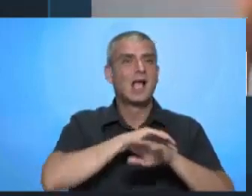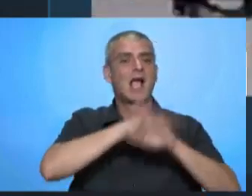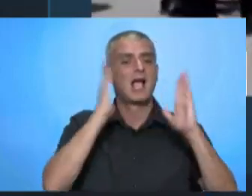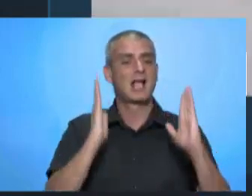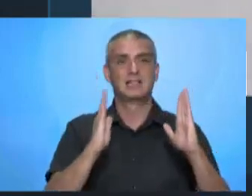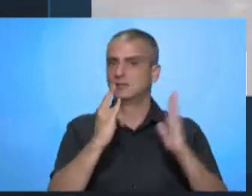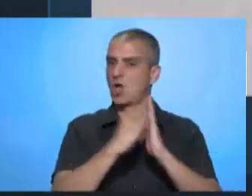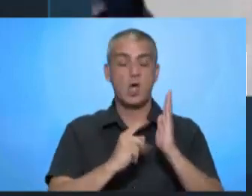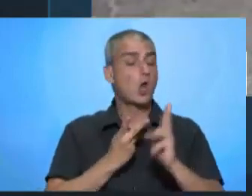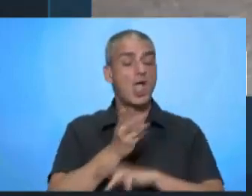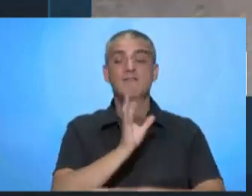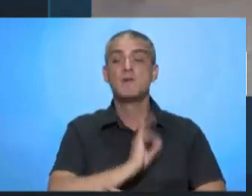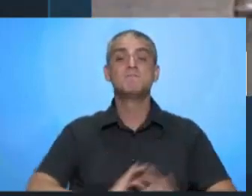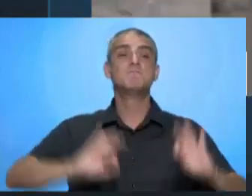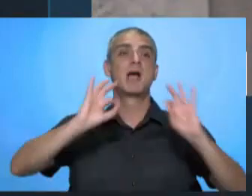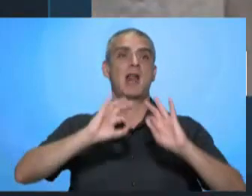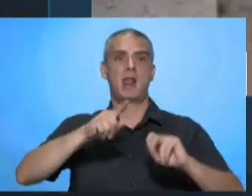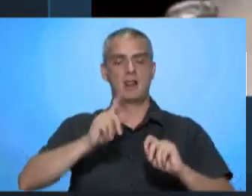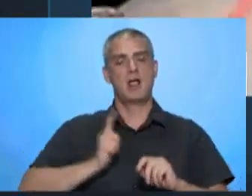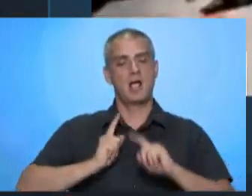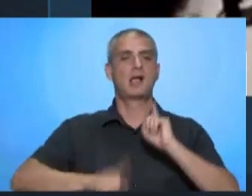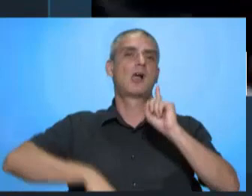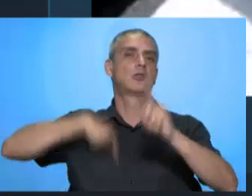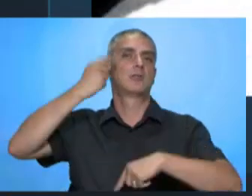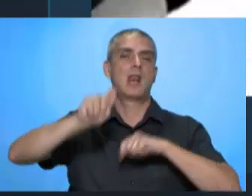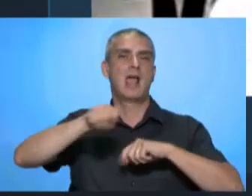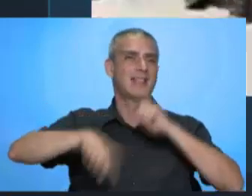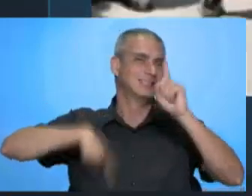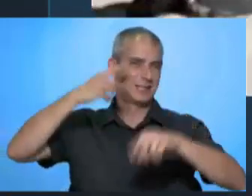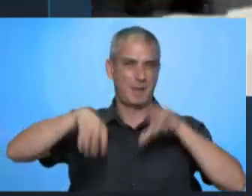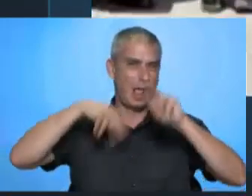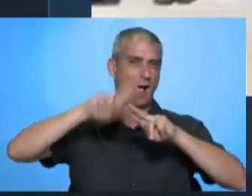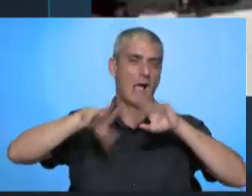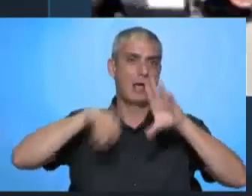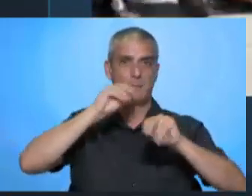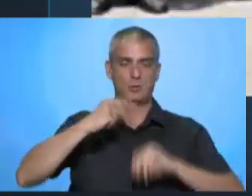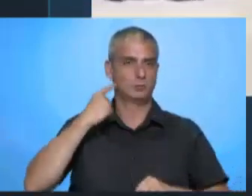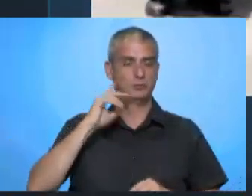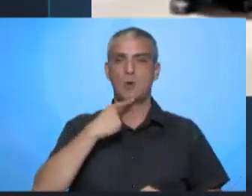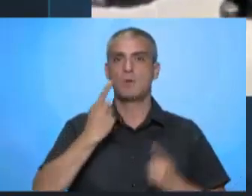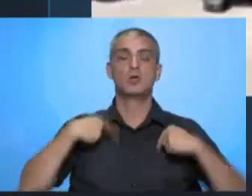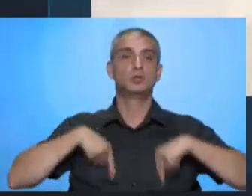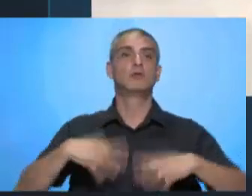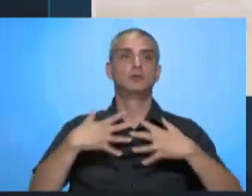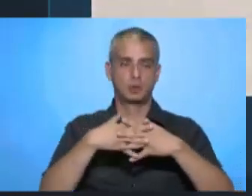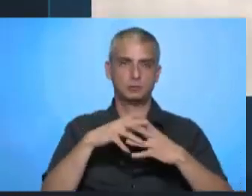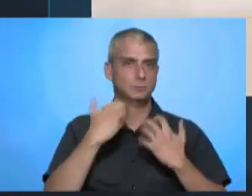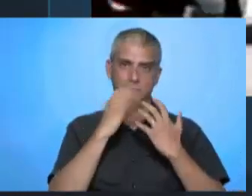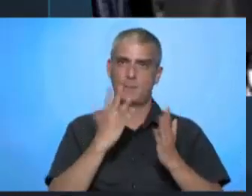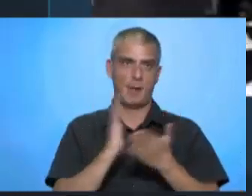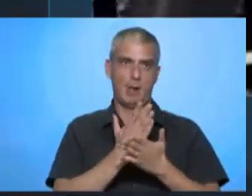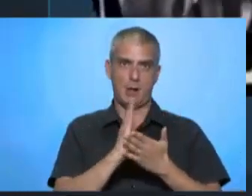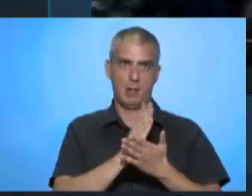הזה כנראה לא יעבור בכלל בקדנציה הזו, ימתין לקדנציה הבאה. בוא נשמע דברים שאומר לנו בצהריים יושב ראש הקואליציה, שמסביר את ההחלטה